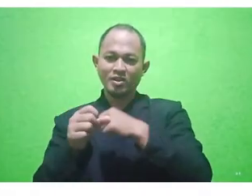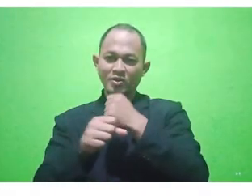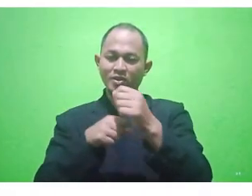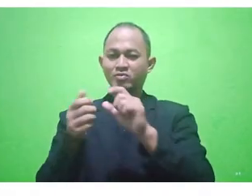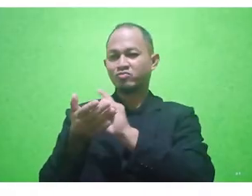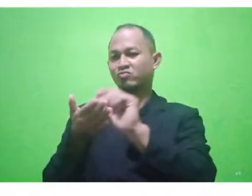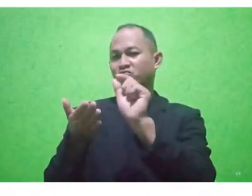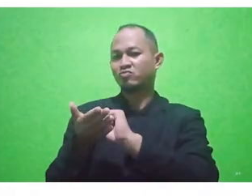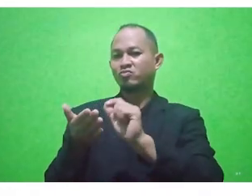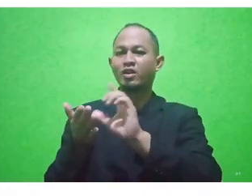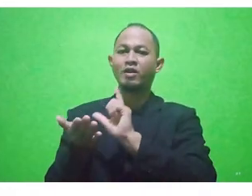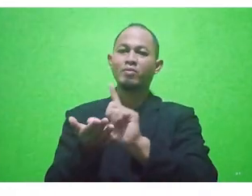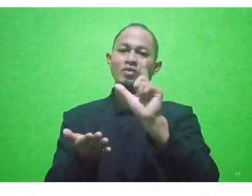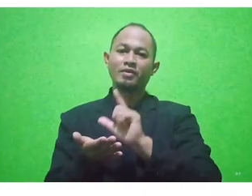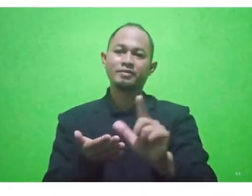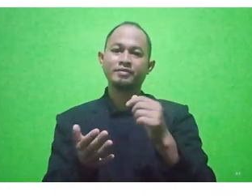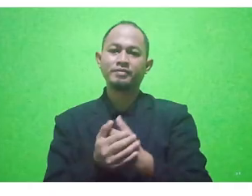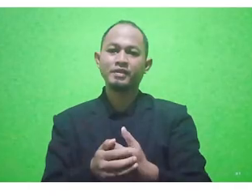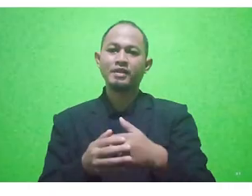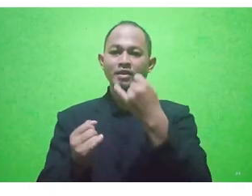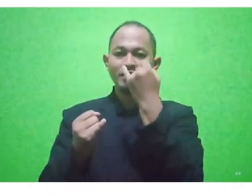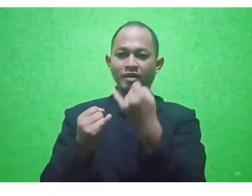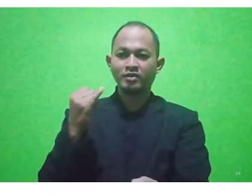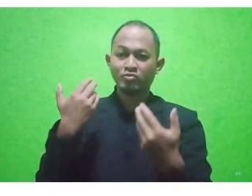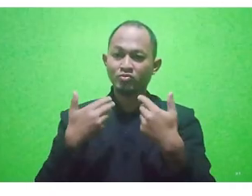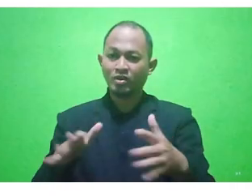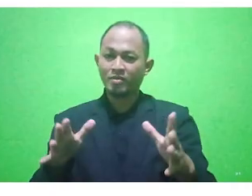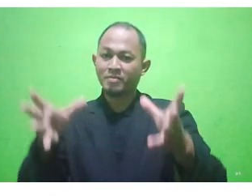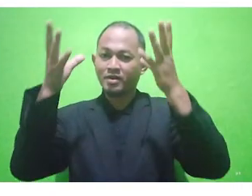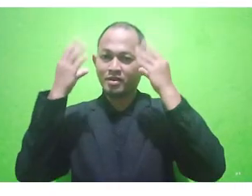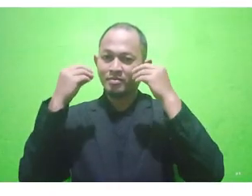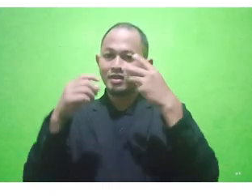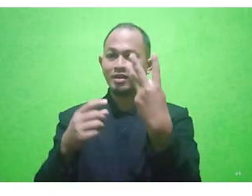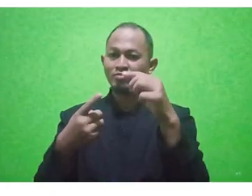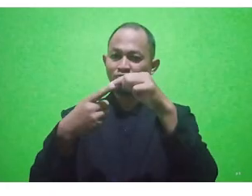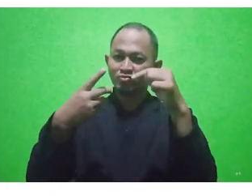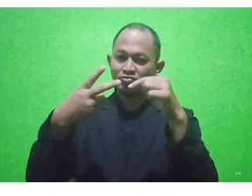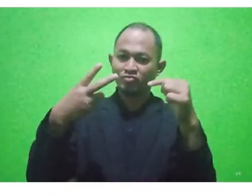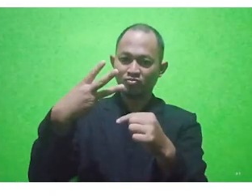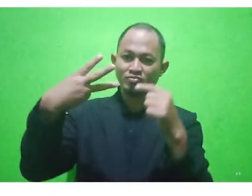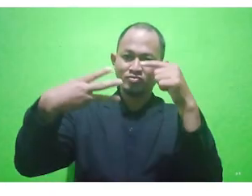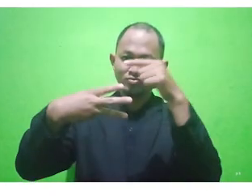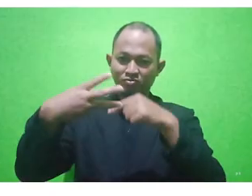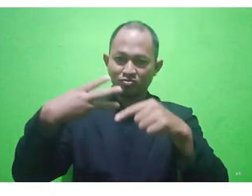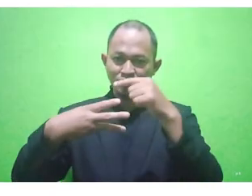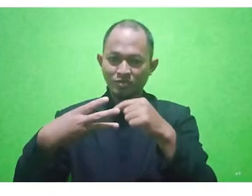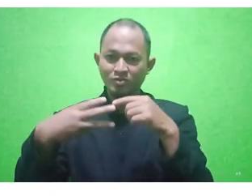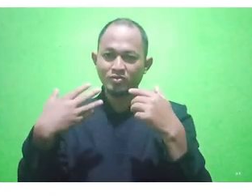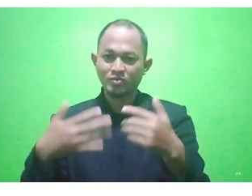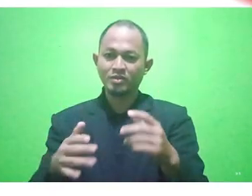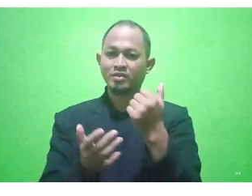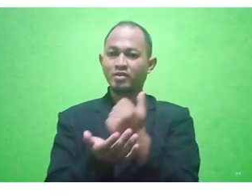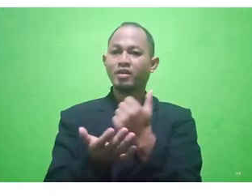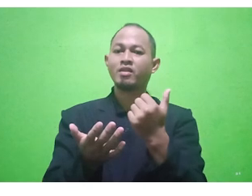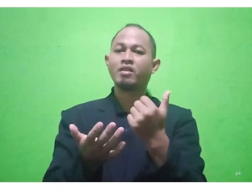satuan pendidikan. Terakhir, jika sudah memahami 3 pilar tersebut, lanjutkan dengan melakukan aksi nyata